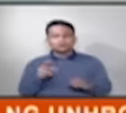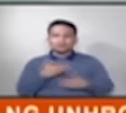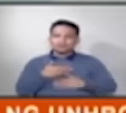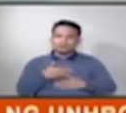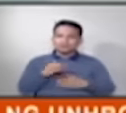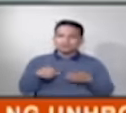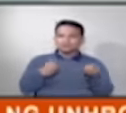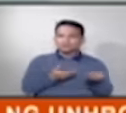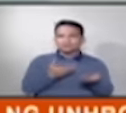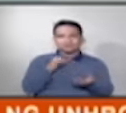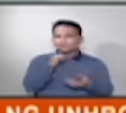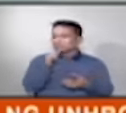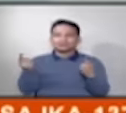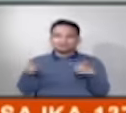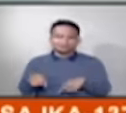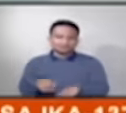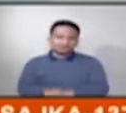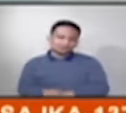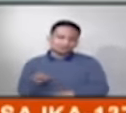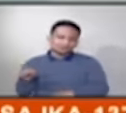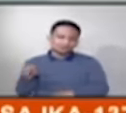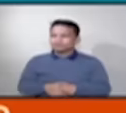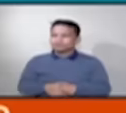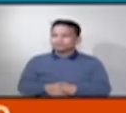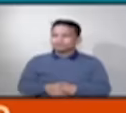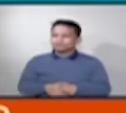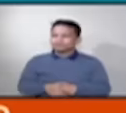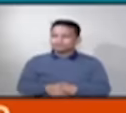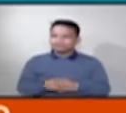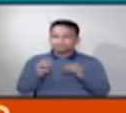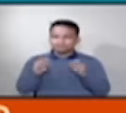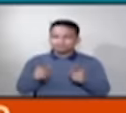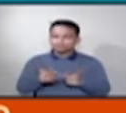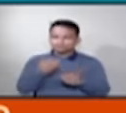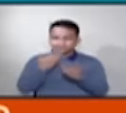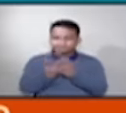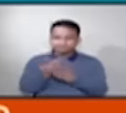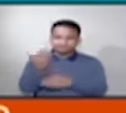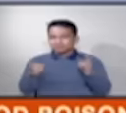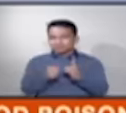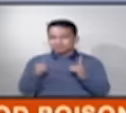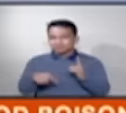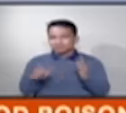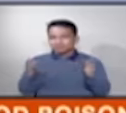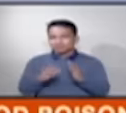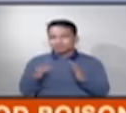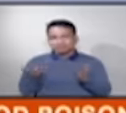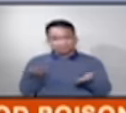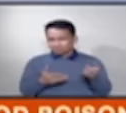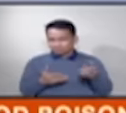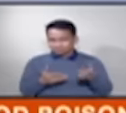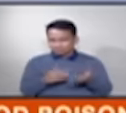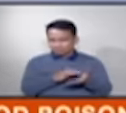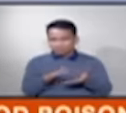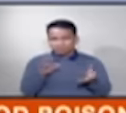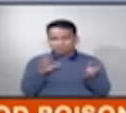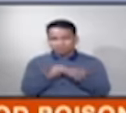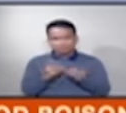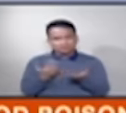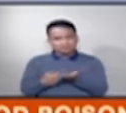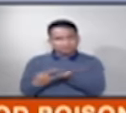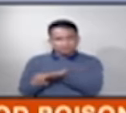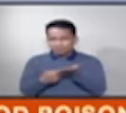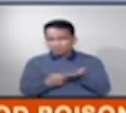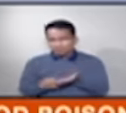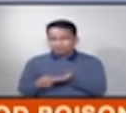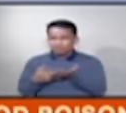siya. Kung hindi happy si Mrs., yari ka. Right? Okay, magandang tanghali, sir, ha? Bahala na ho kayo kung anong mapag-usapan nyo.